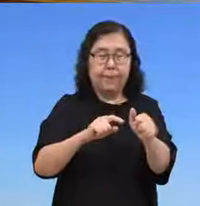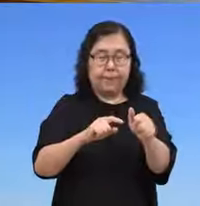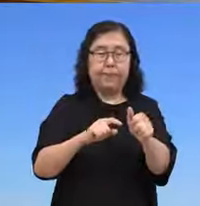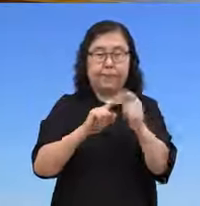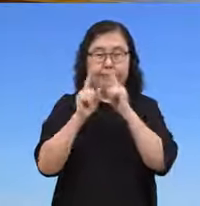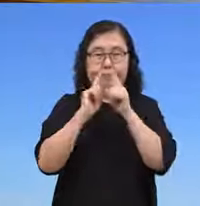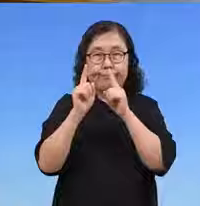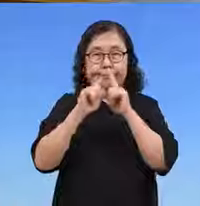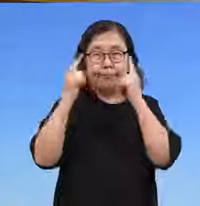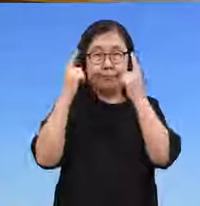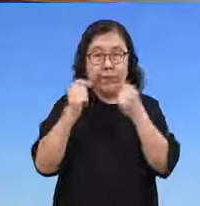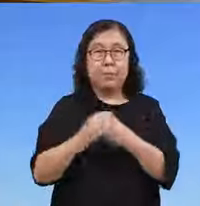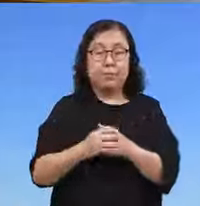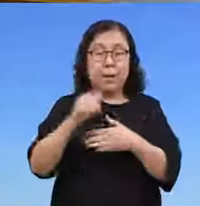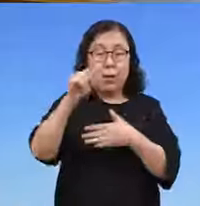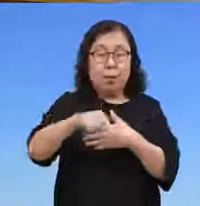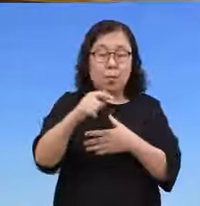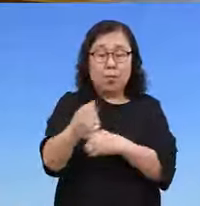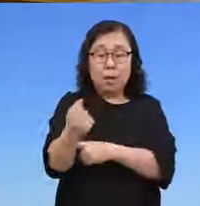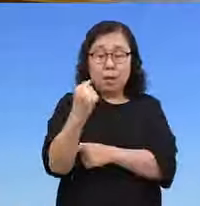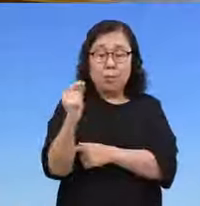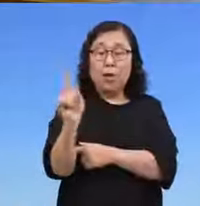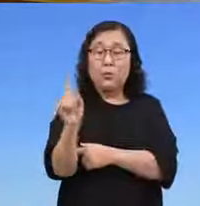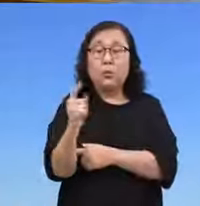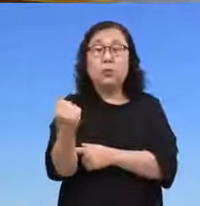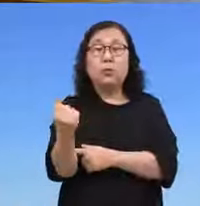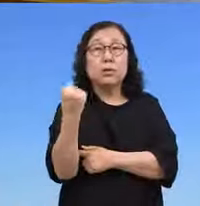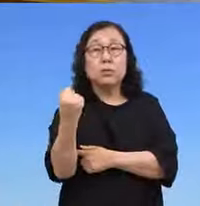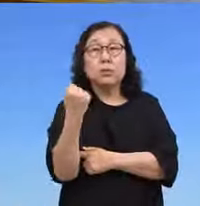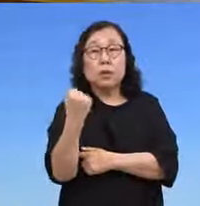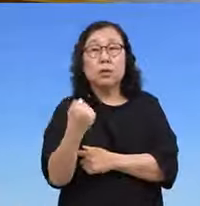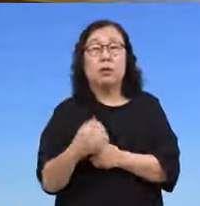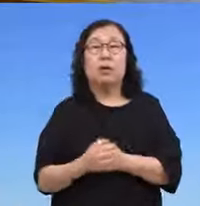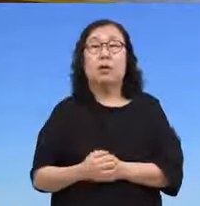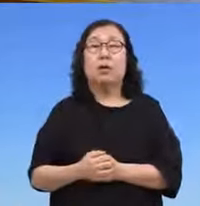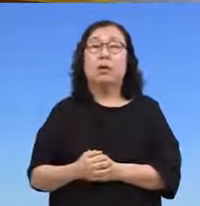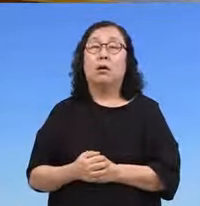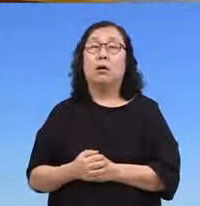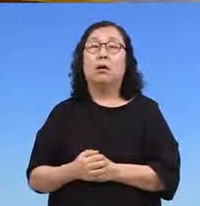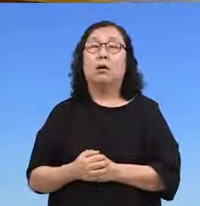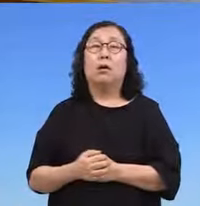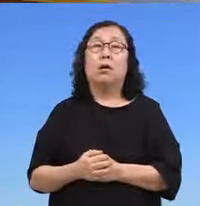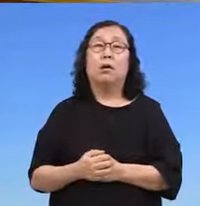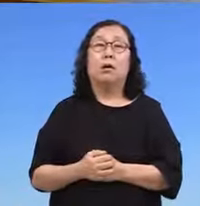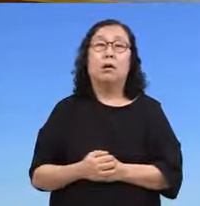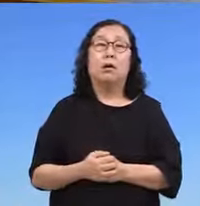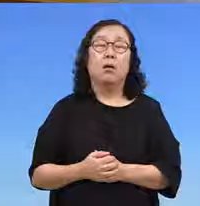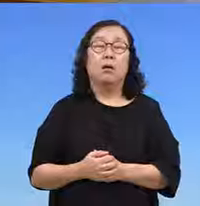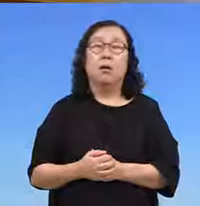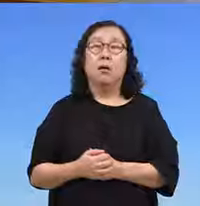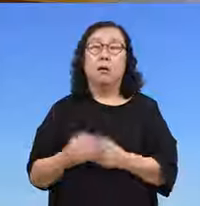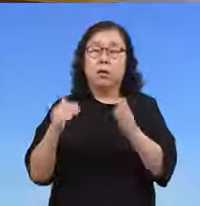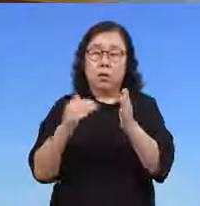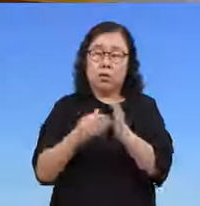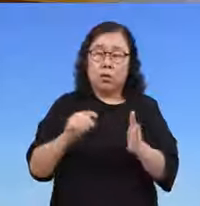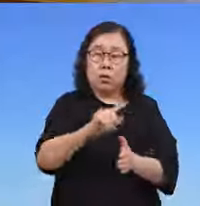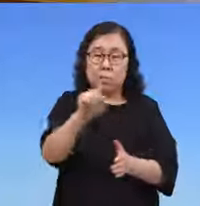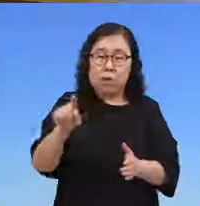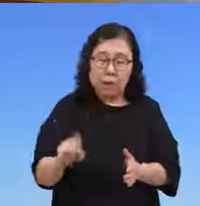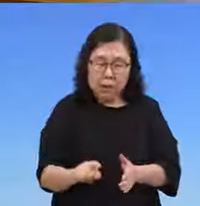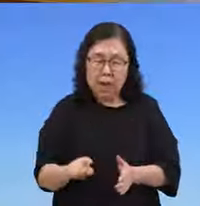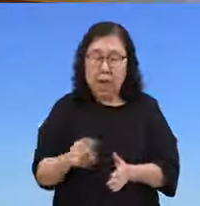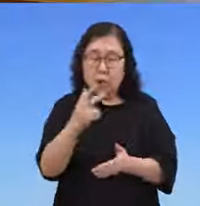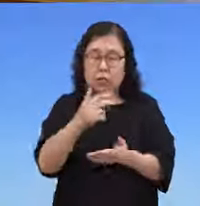이게 그 외부의 힘이 어떤 힘입니까? 10절 다시 한번 보십시오. 가운데를 강조를 두고,